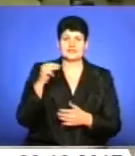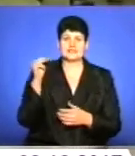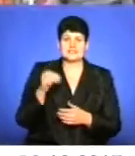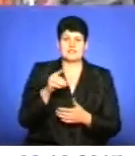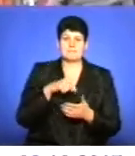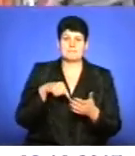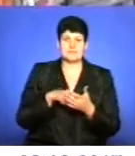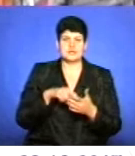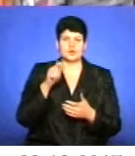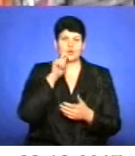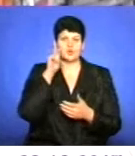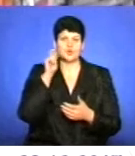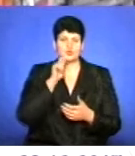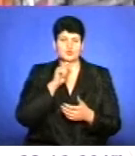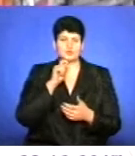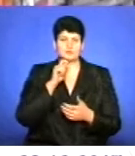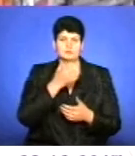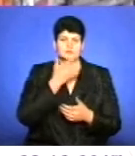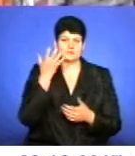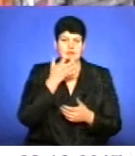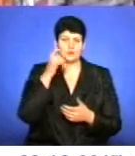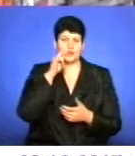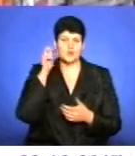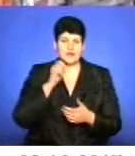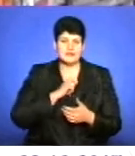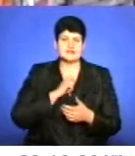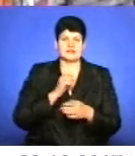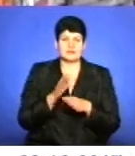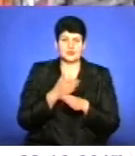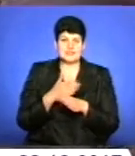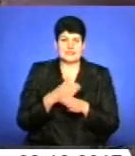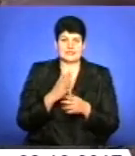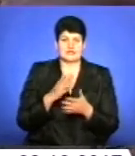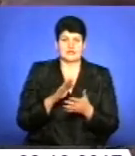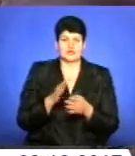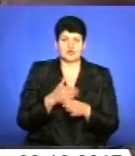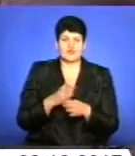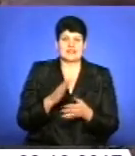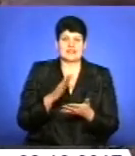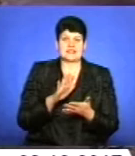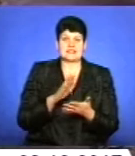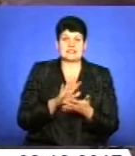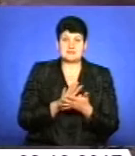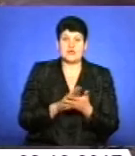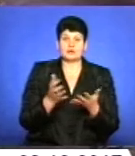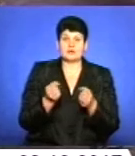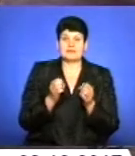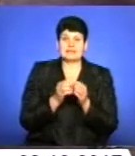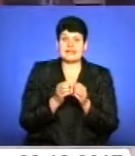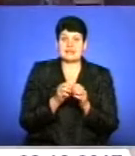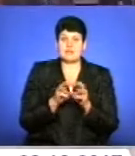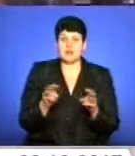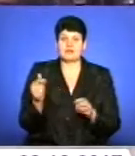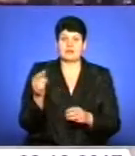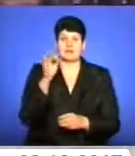місто Южноукраїнськ лише за рік завдяки роздільному сортуванню сміття, розповідає Орест Сінгалевич, отримало 10 мільйонів гривень